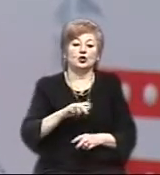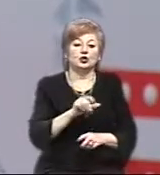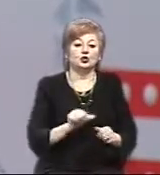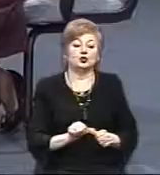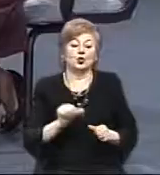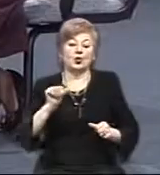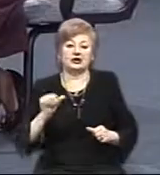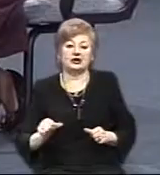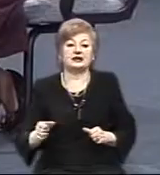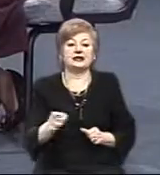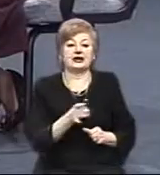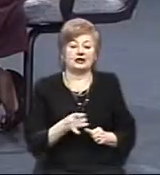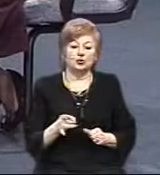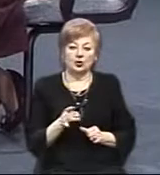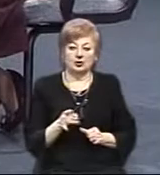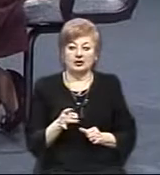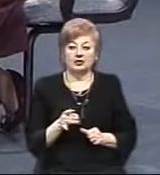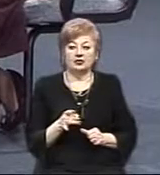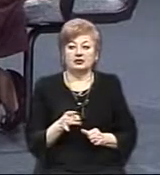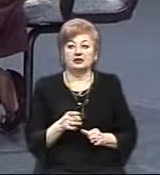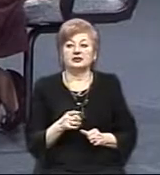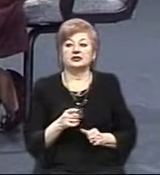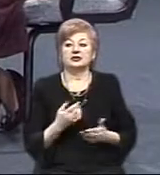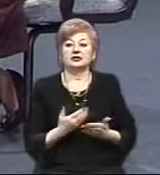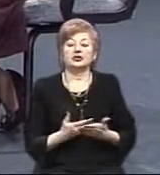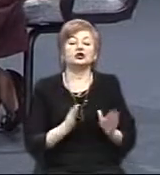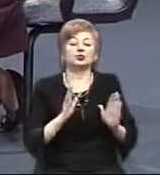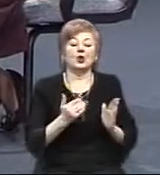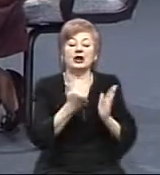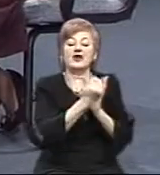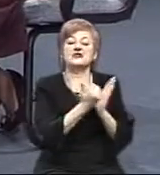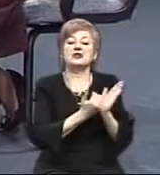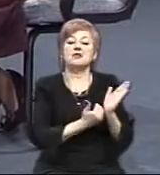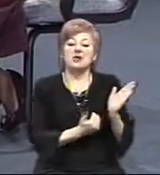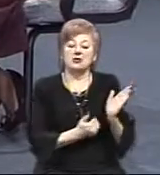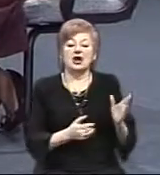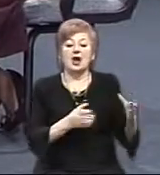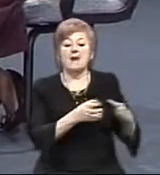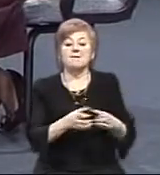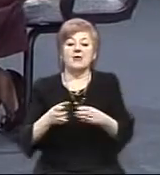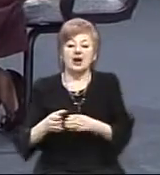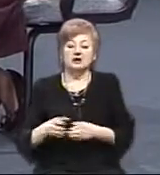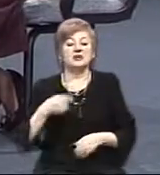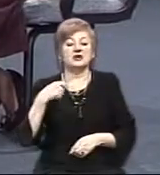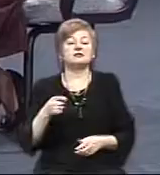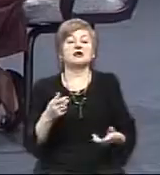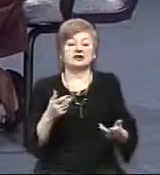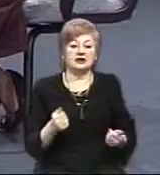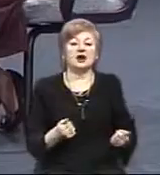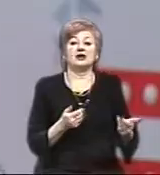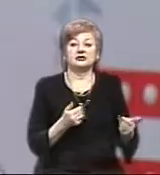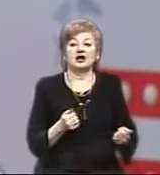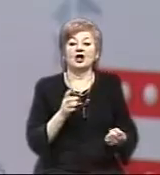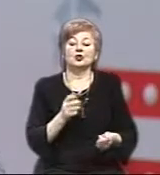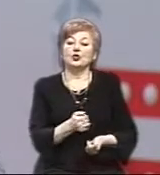окремого регіону, від території. Тільки за список. Тільки за списочників, за партії, так, за президента, так, але,